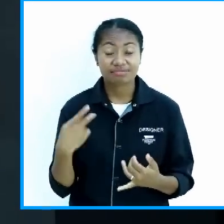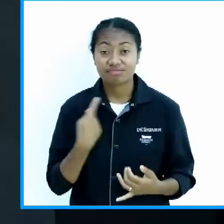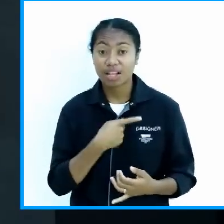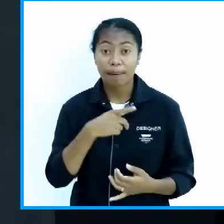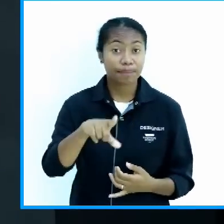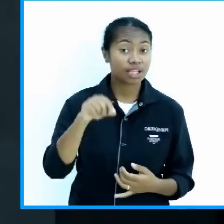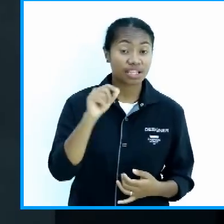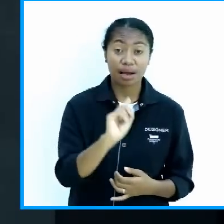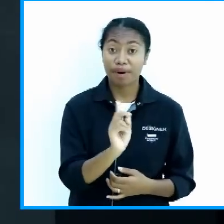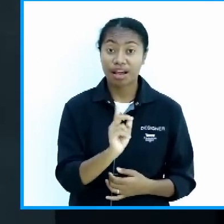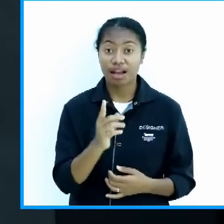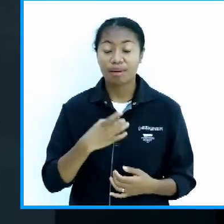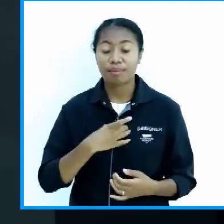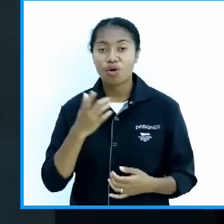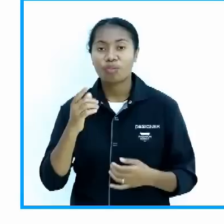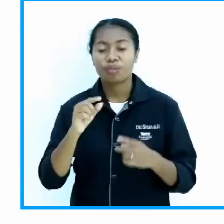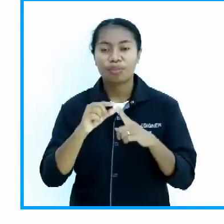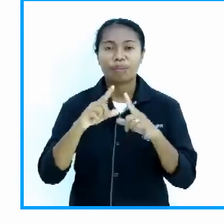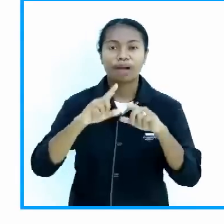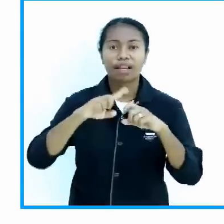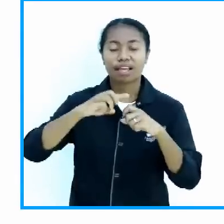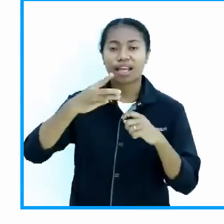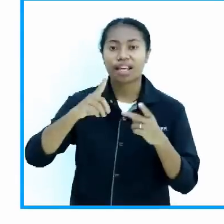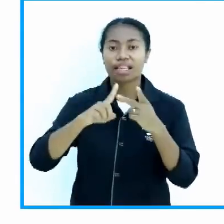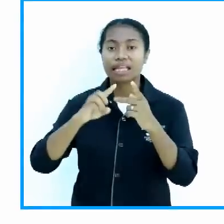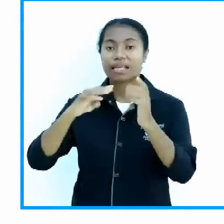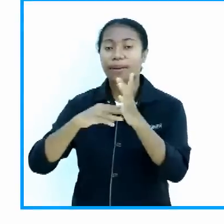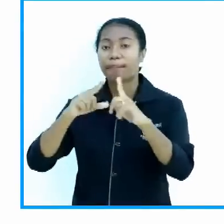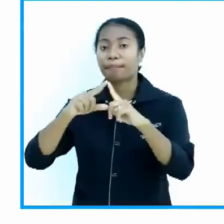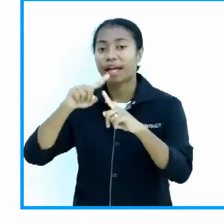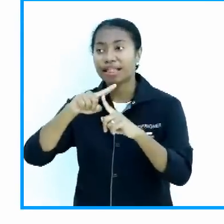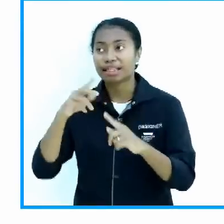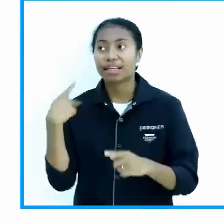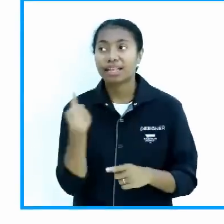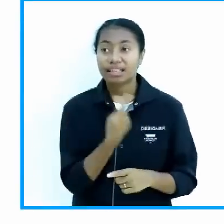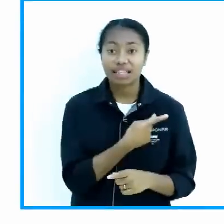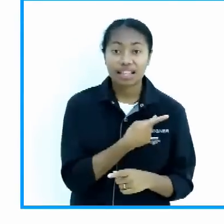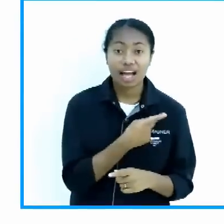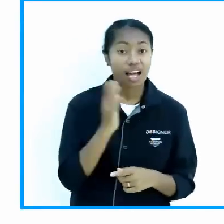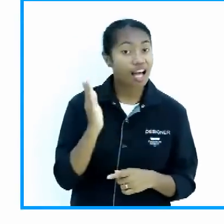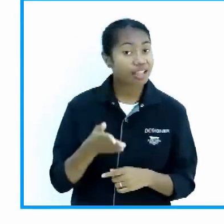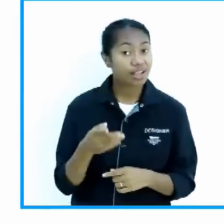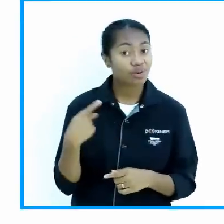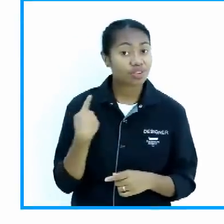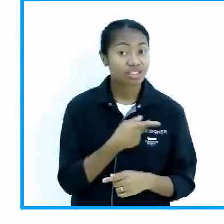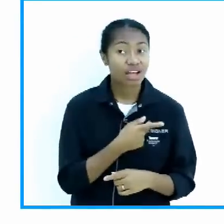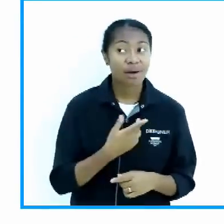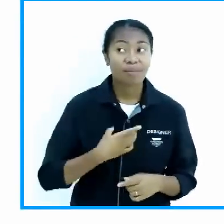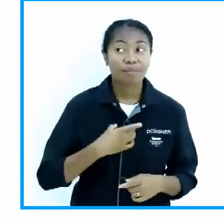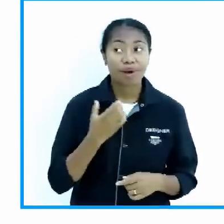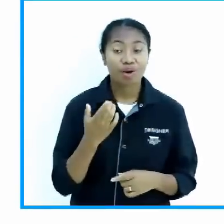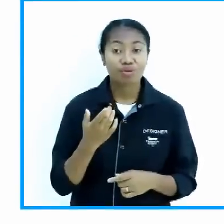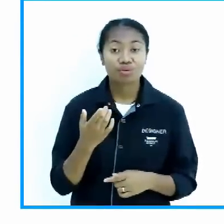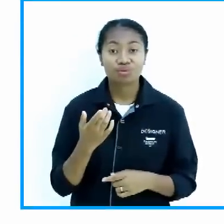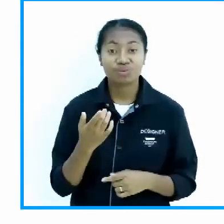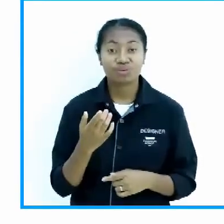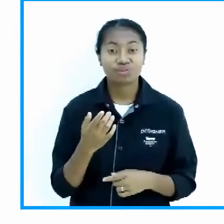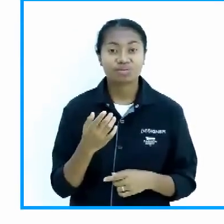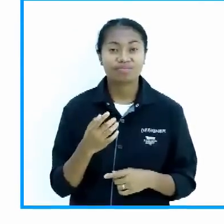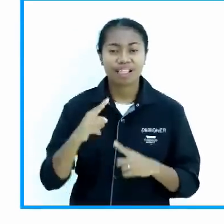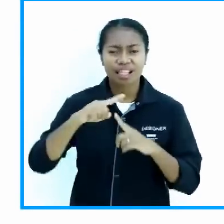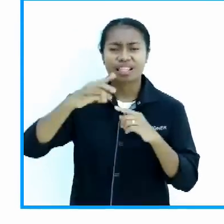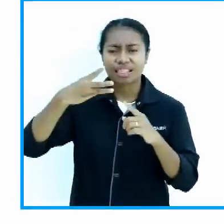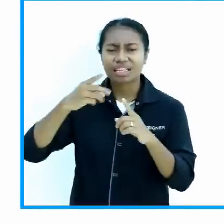pakai hikmat kita untuk menyelamatkan diri kita, hikmat yang Tuhan sudah kasih, atau kita mau tegar tengkuk